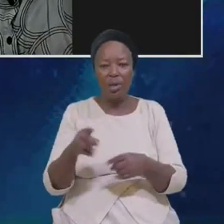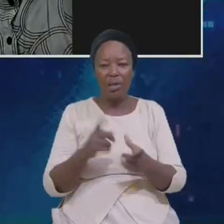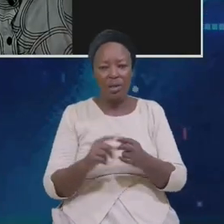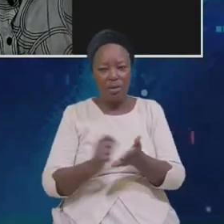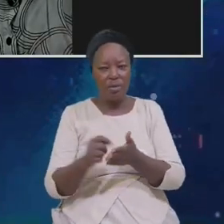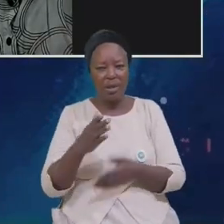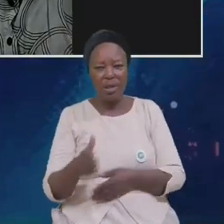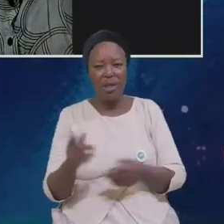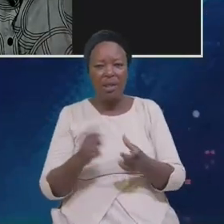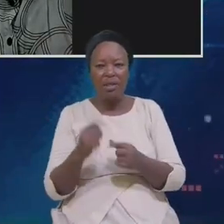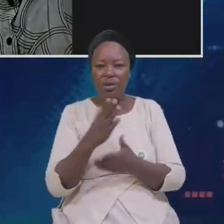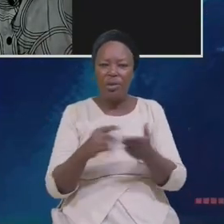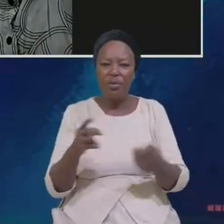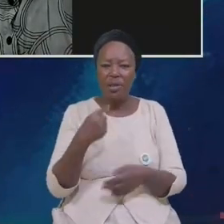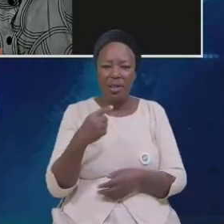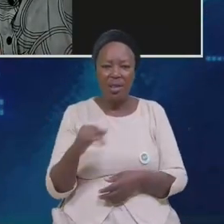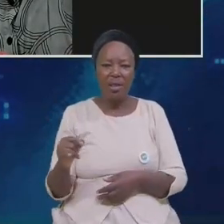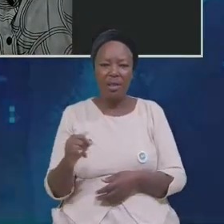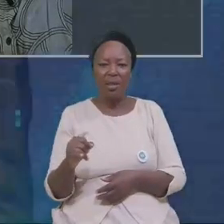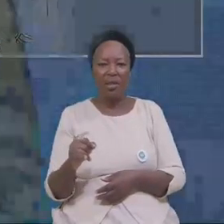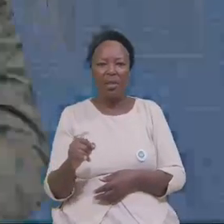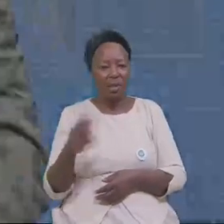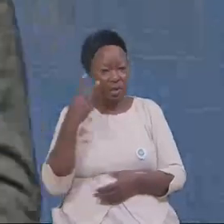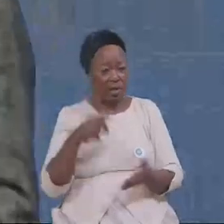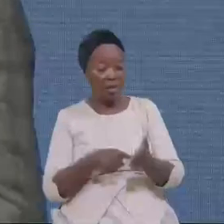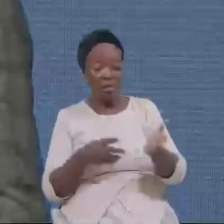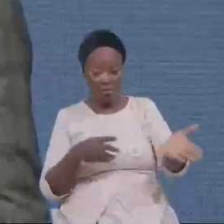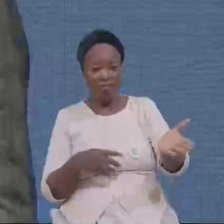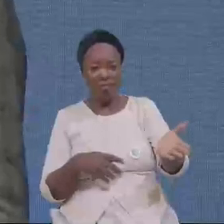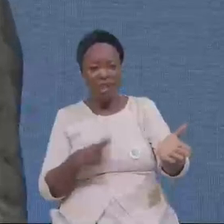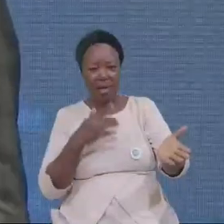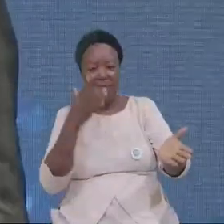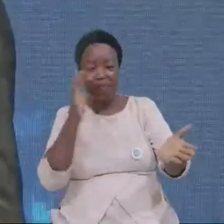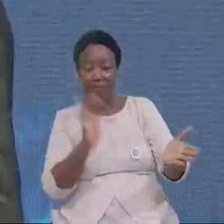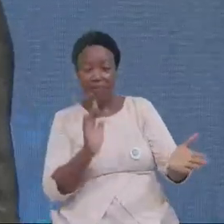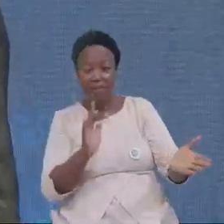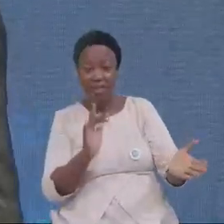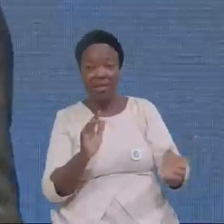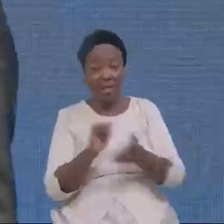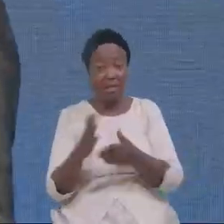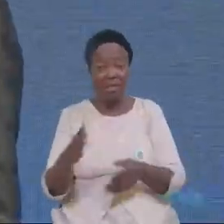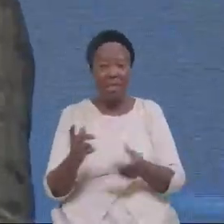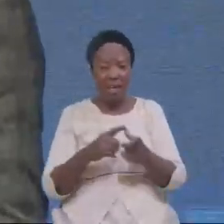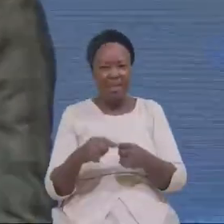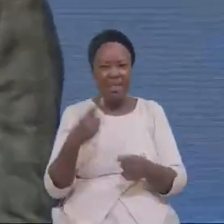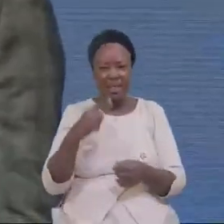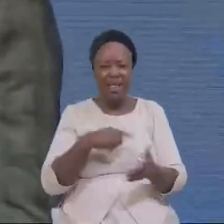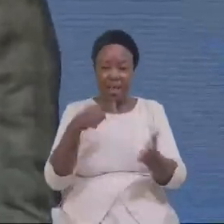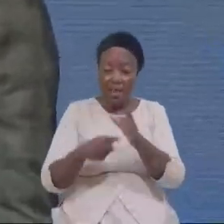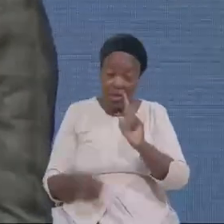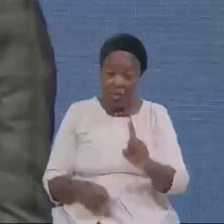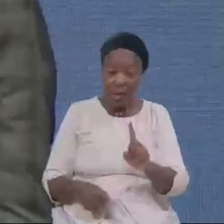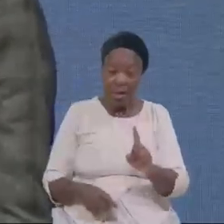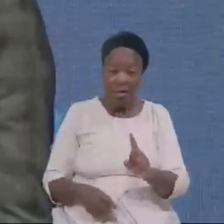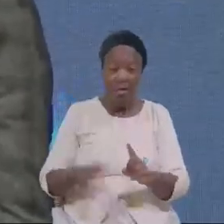là-bas. Quelqu'un dit, oh, regarde ceci. Et il flatte cette chose. Il dit ceci là.